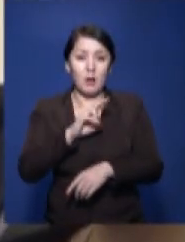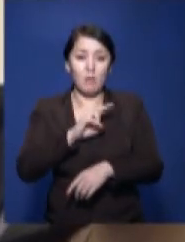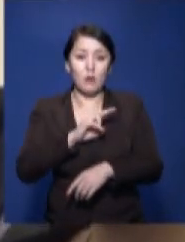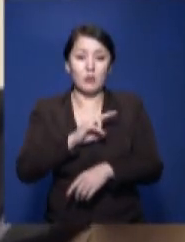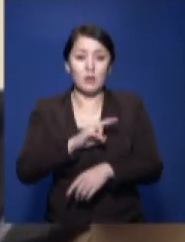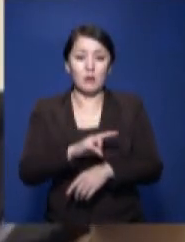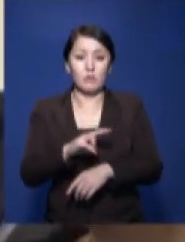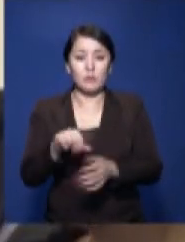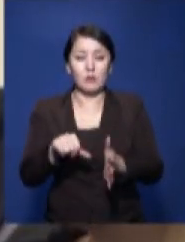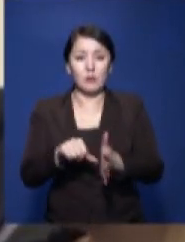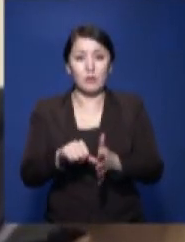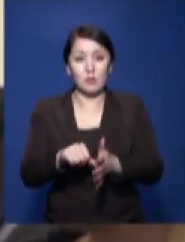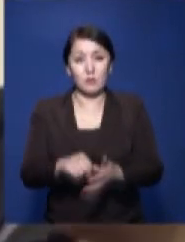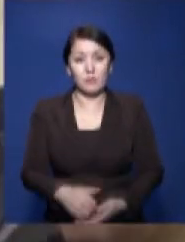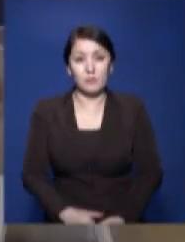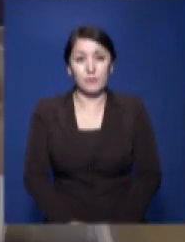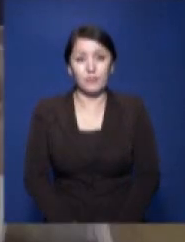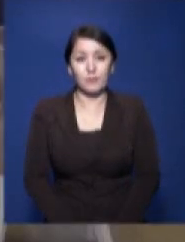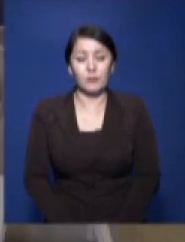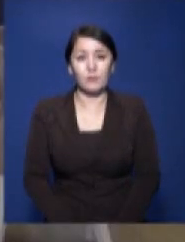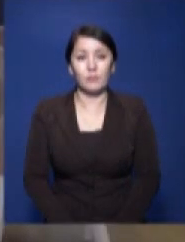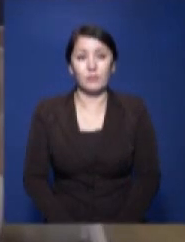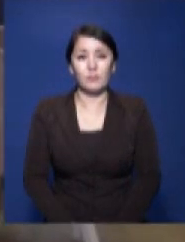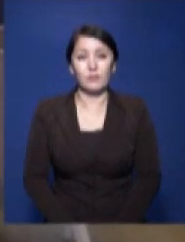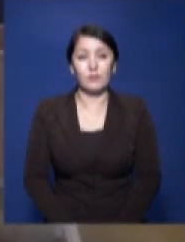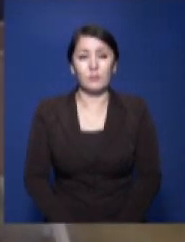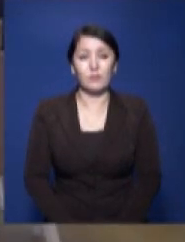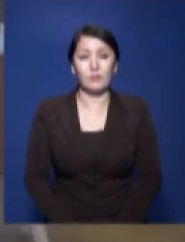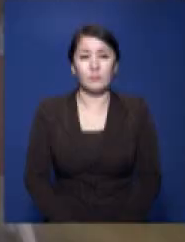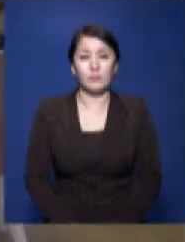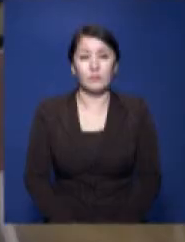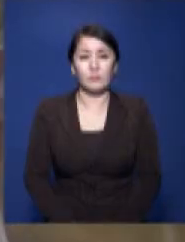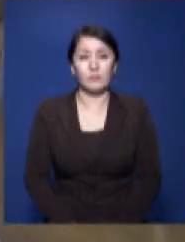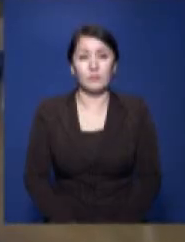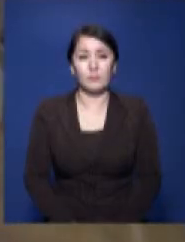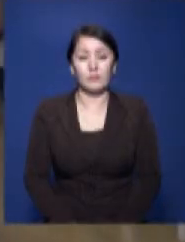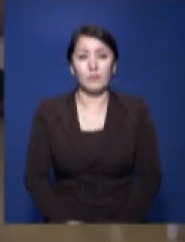органдардың өкілі. Аснури Абдулла, Аделя Кушекова, Анатолий Беланок, жаңалықтар қызметі.